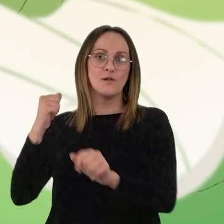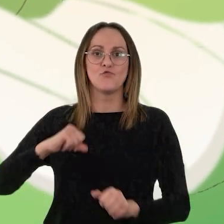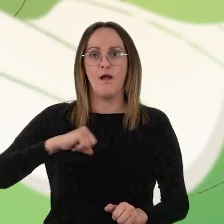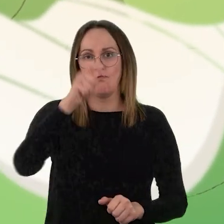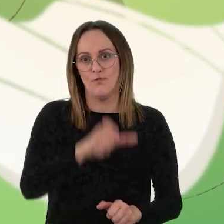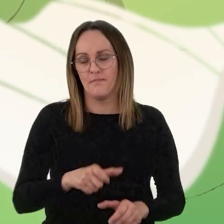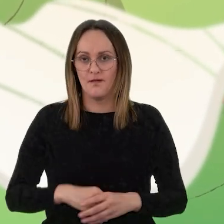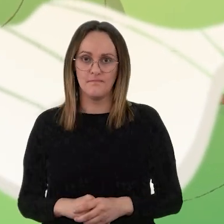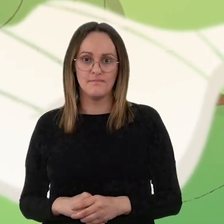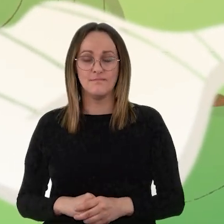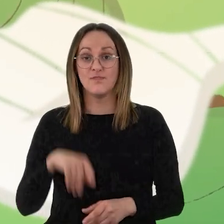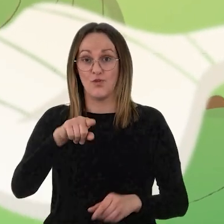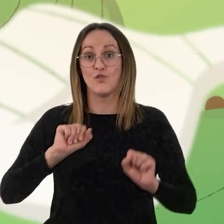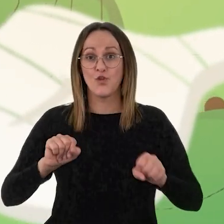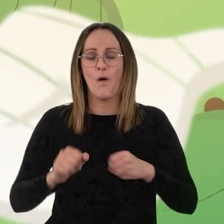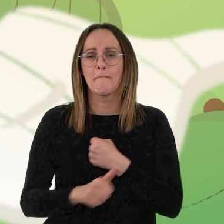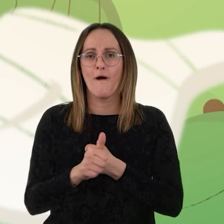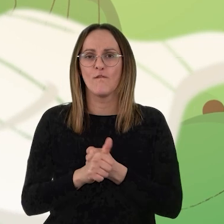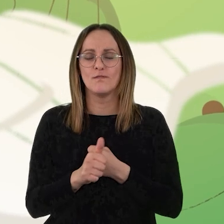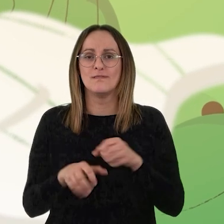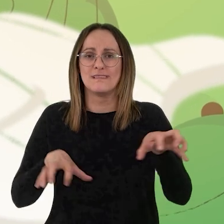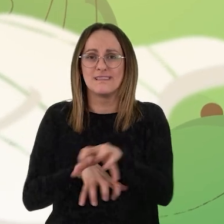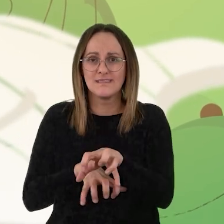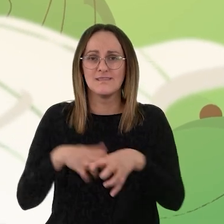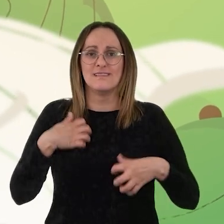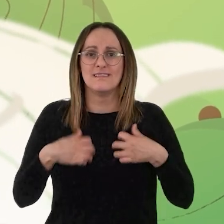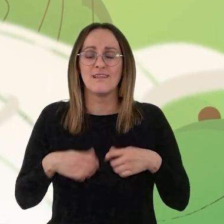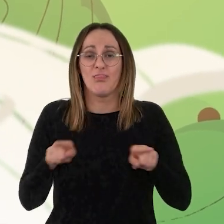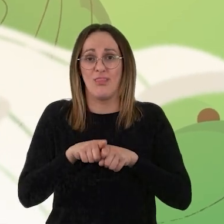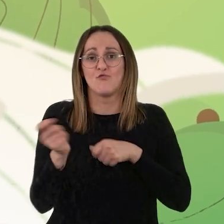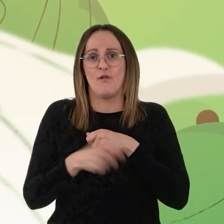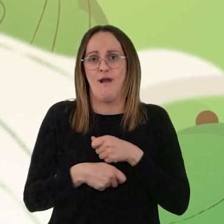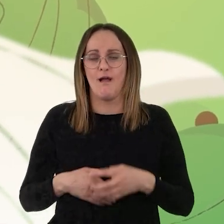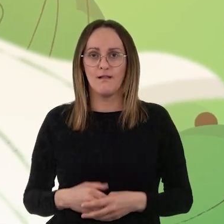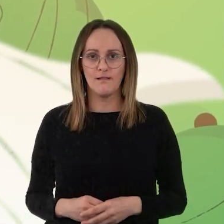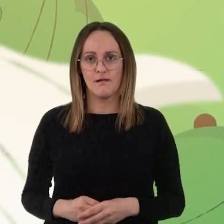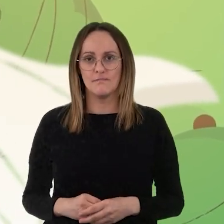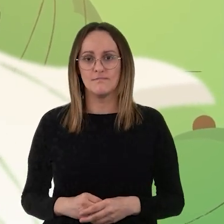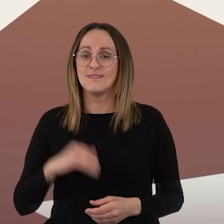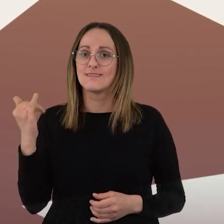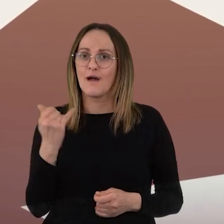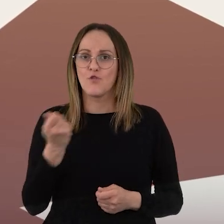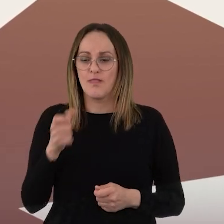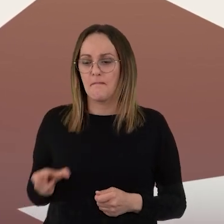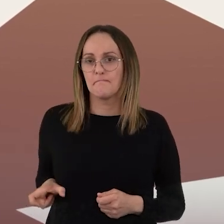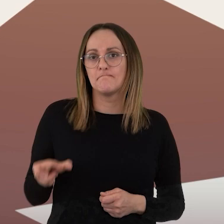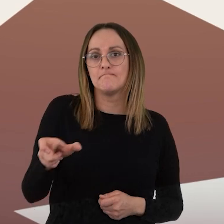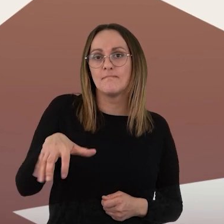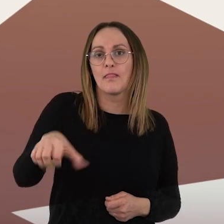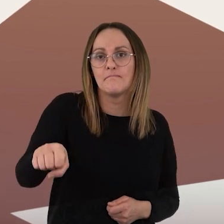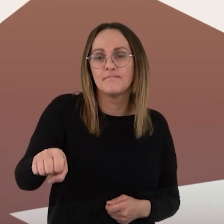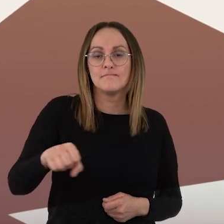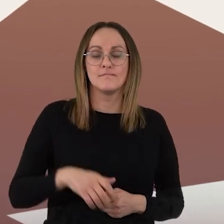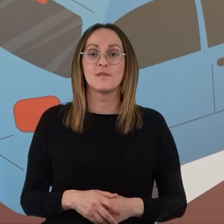wszyscy muszą poczekać. Takie działanie powoduje zatory, wzbudza agresję i jest karalne. Zawsze dojeżdżaj do